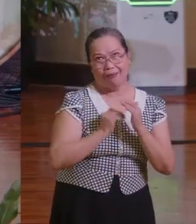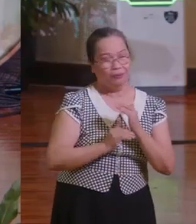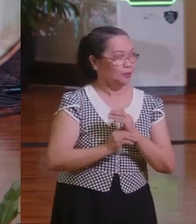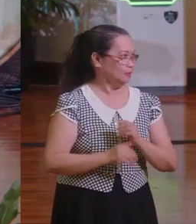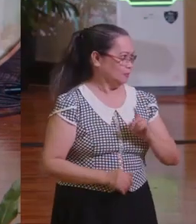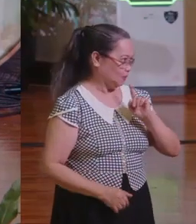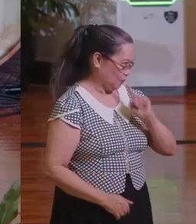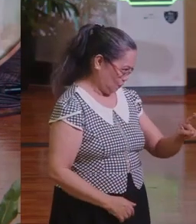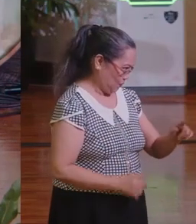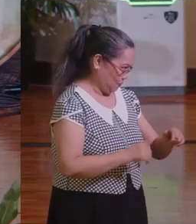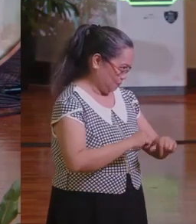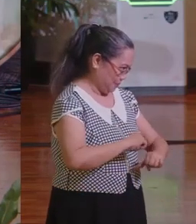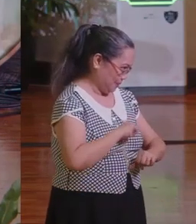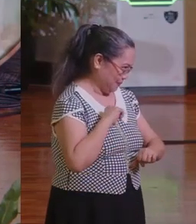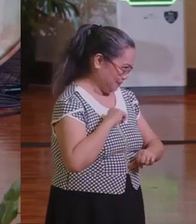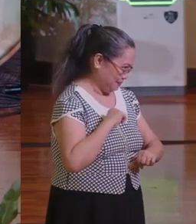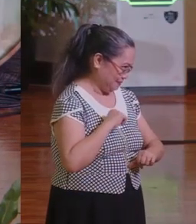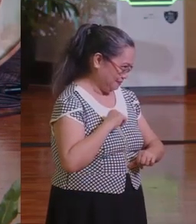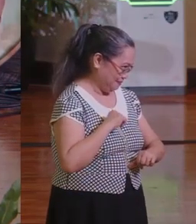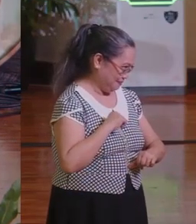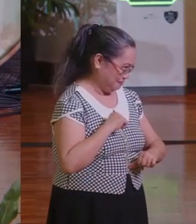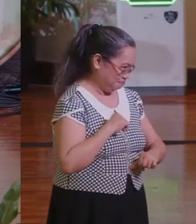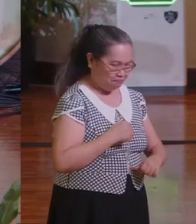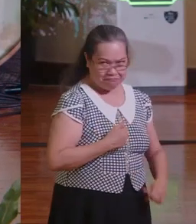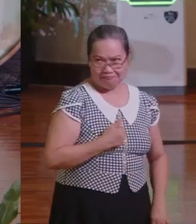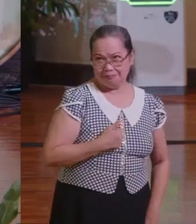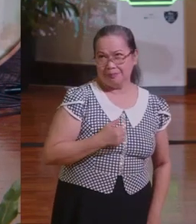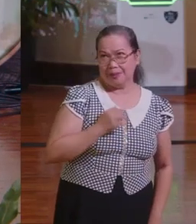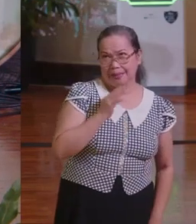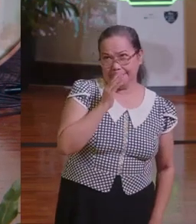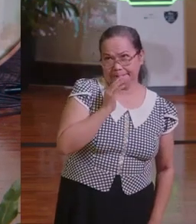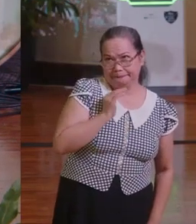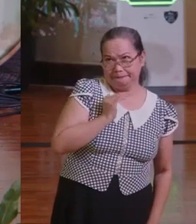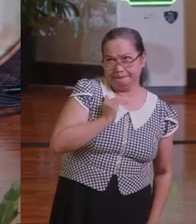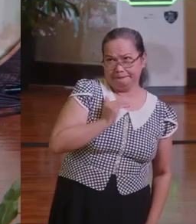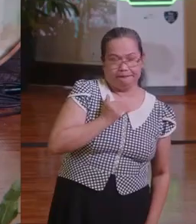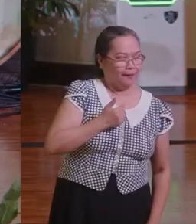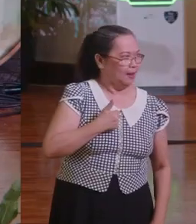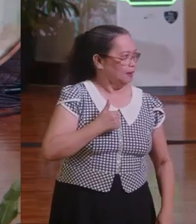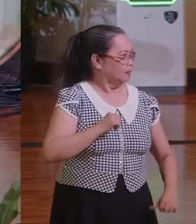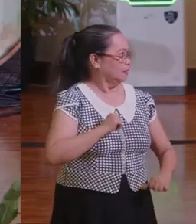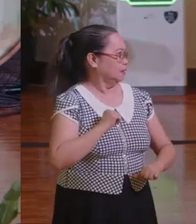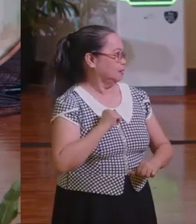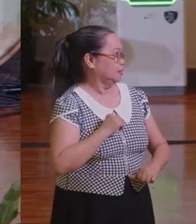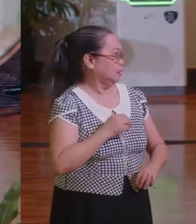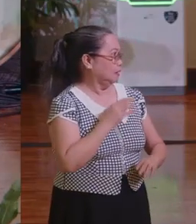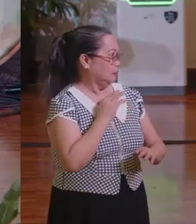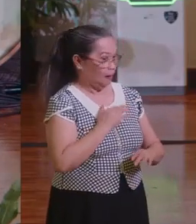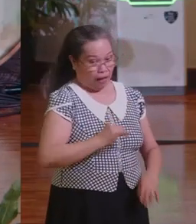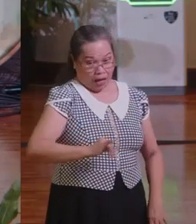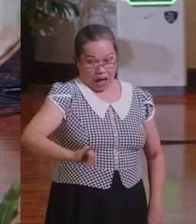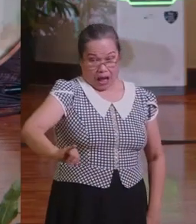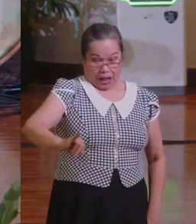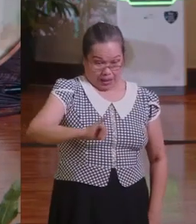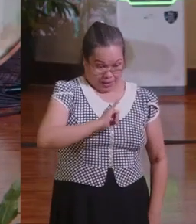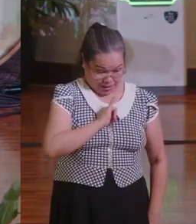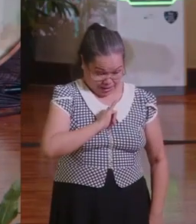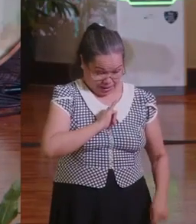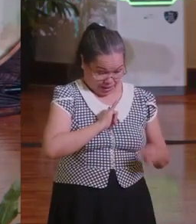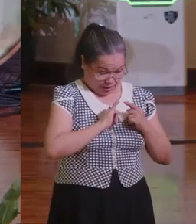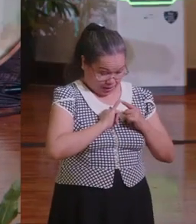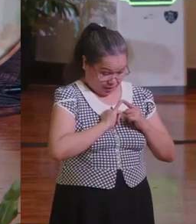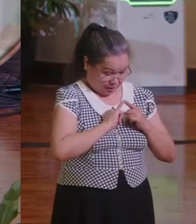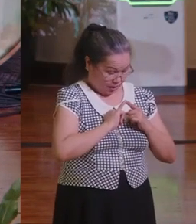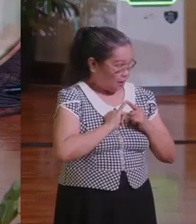I am not proud, but I am humble. Puro I. Ay, nako,